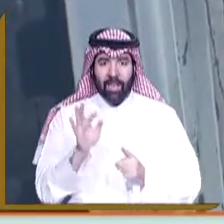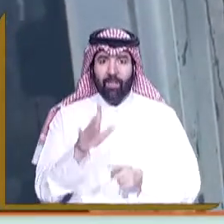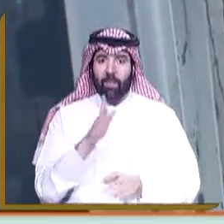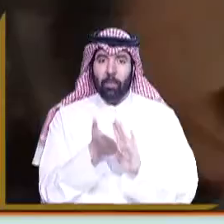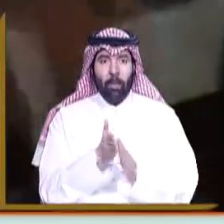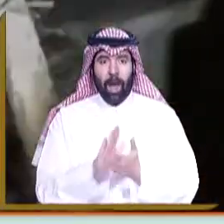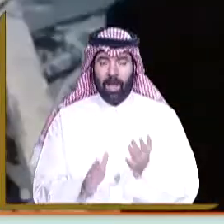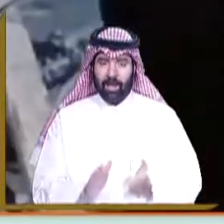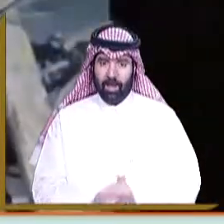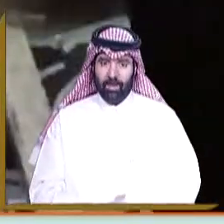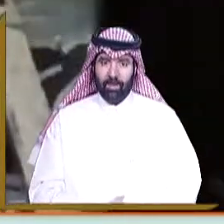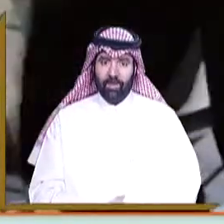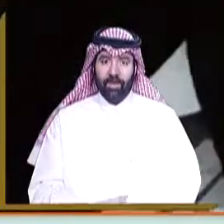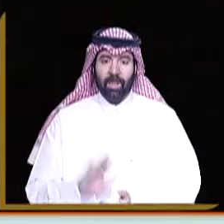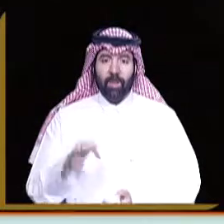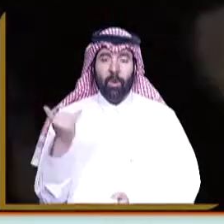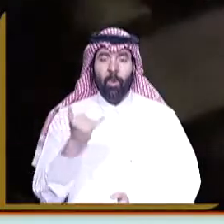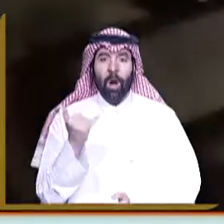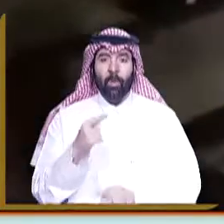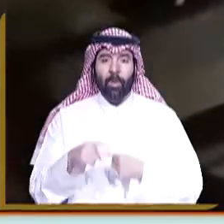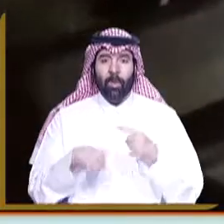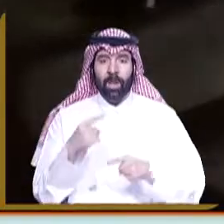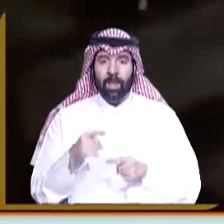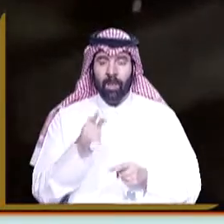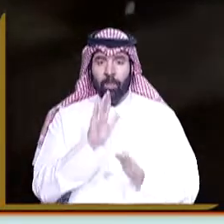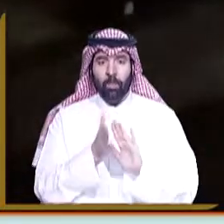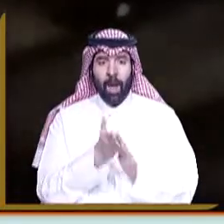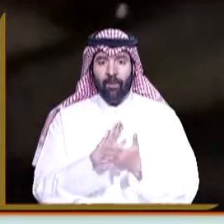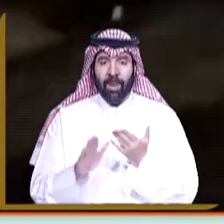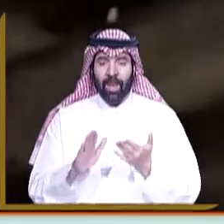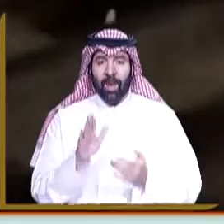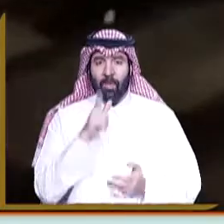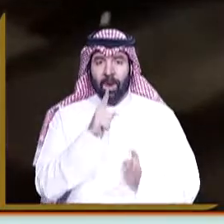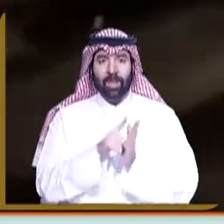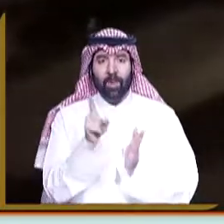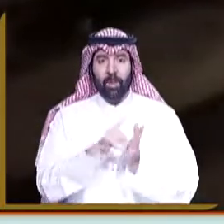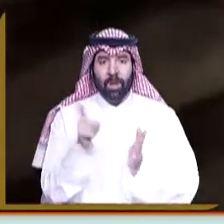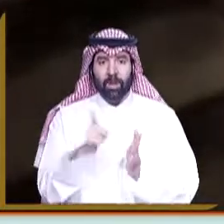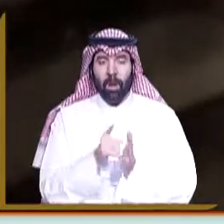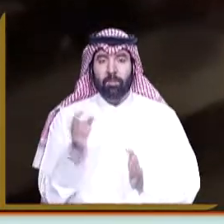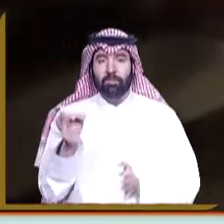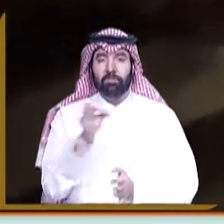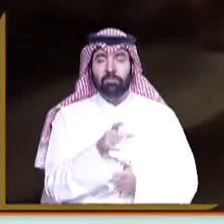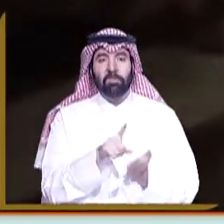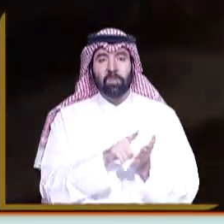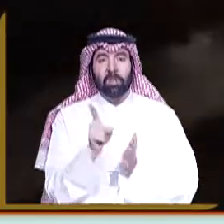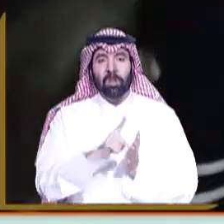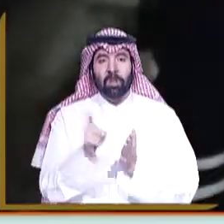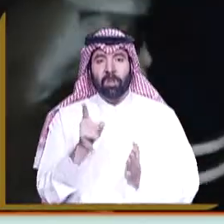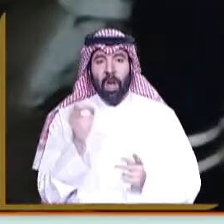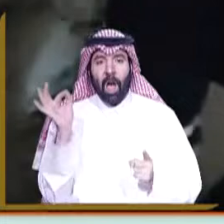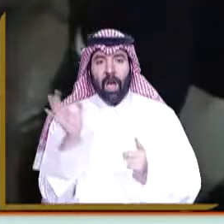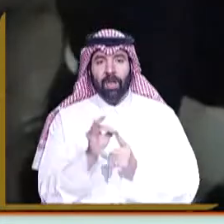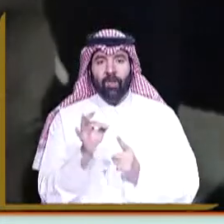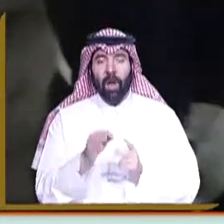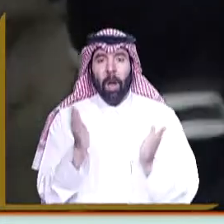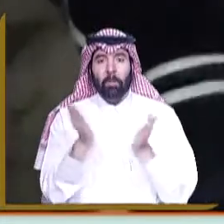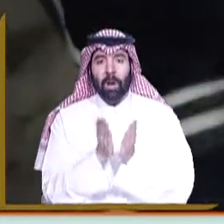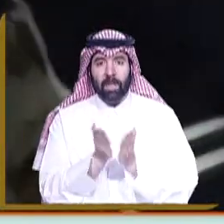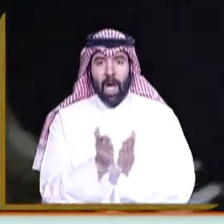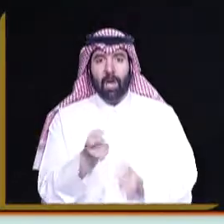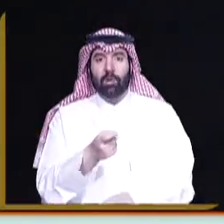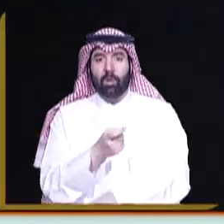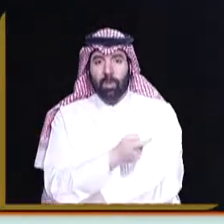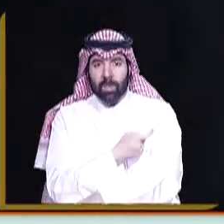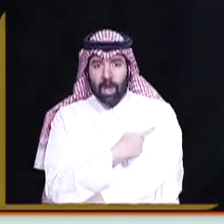للعمليات العسكرية، ولذلك لا يسمح أبدا بالهجمات العشوائية أو المستهدفة على